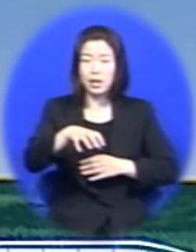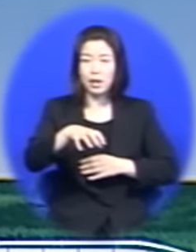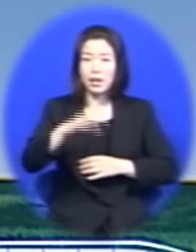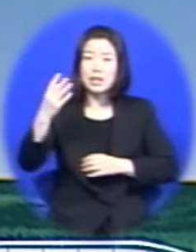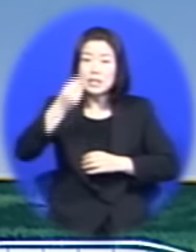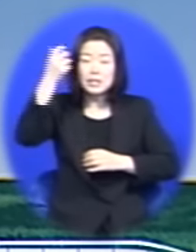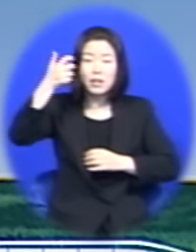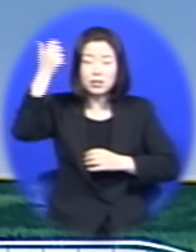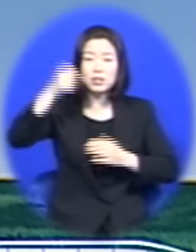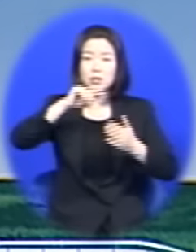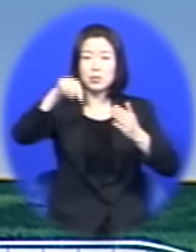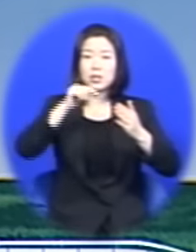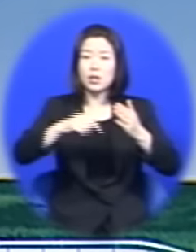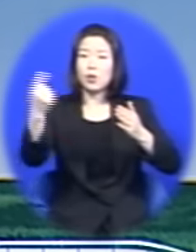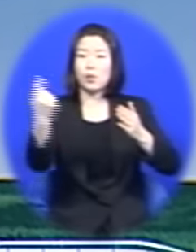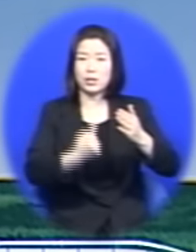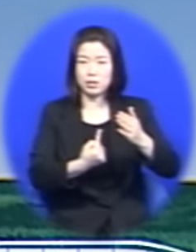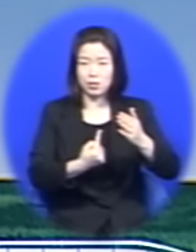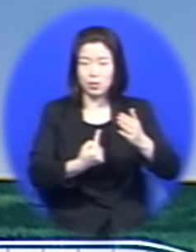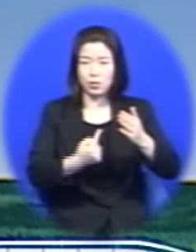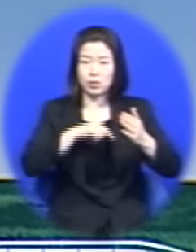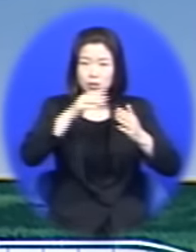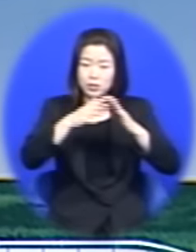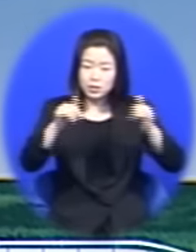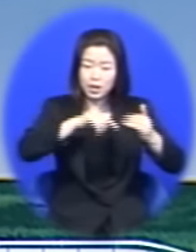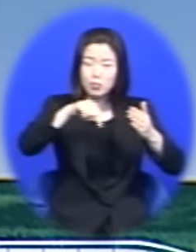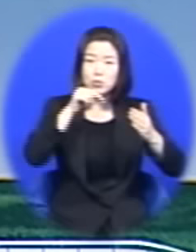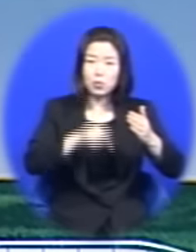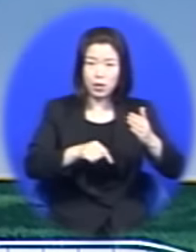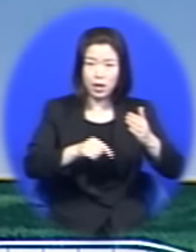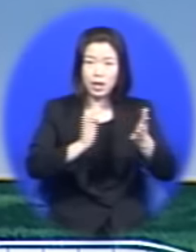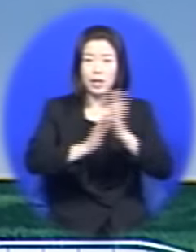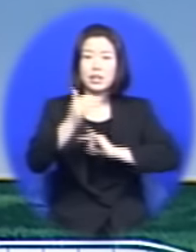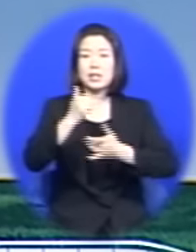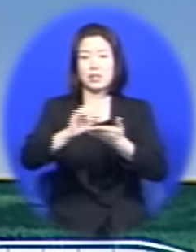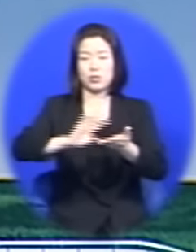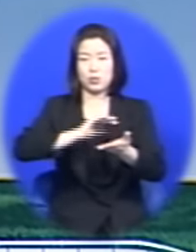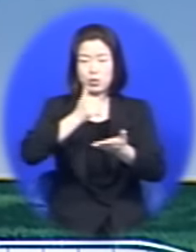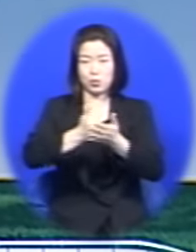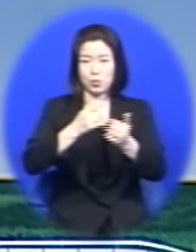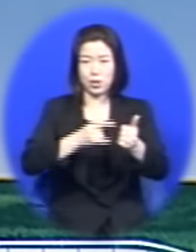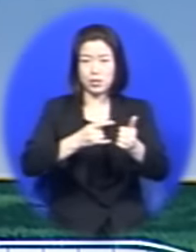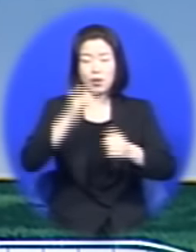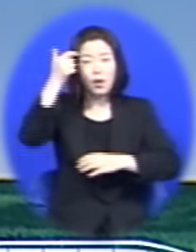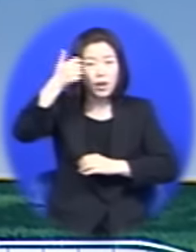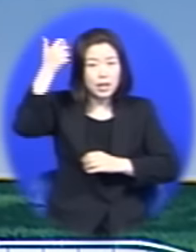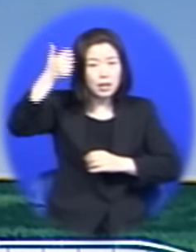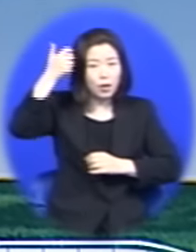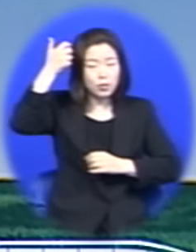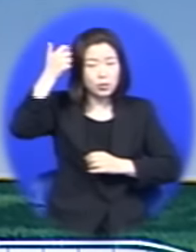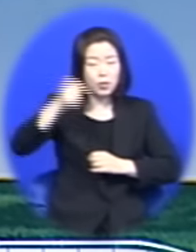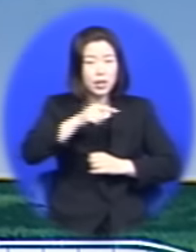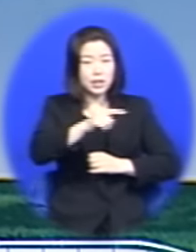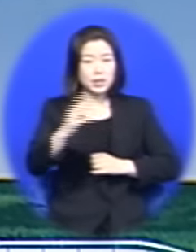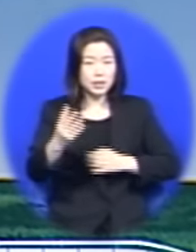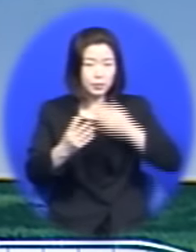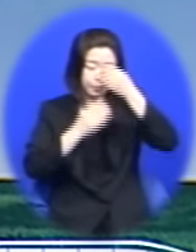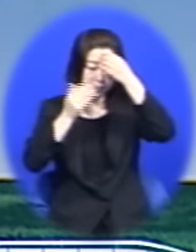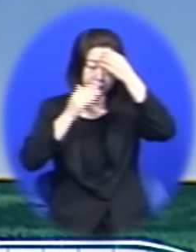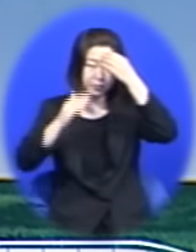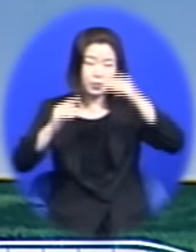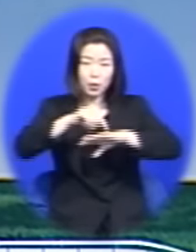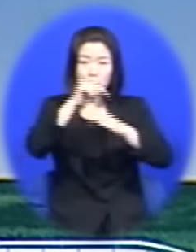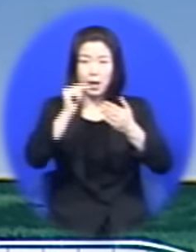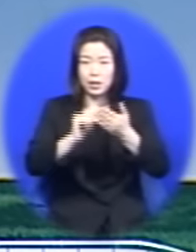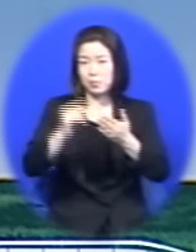사람들 속에 성령이 임하신 거예요. 예수 그리스도께서 이제는 영으로 그 성도들의 마음에